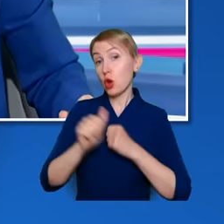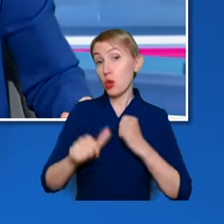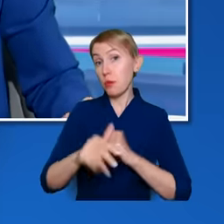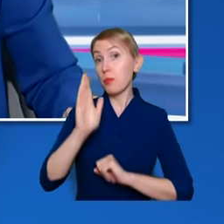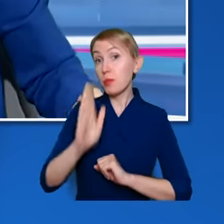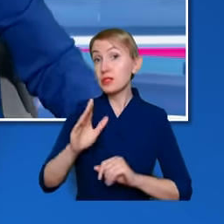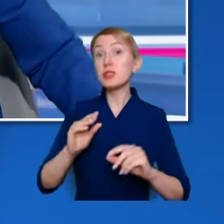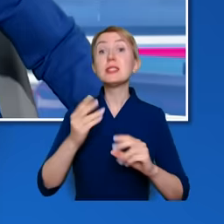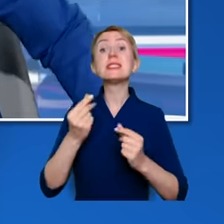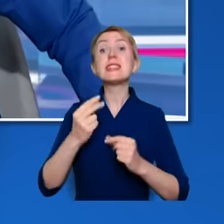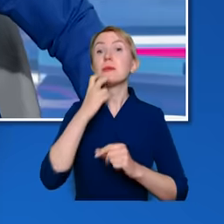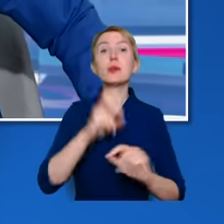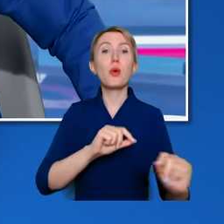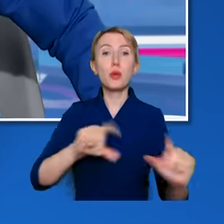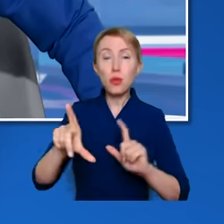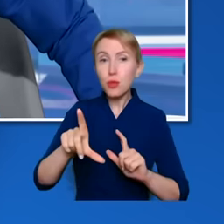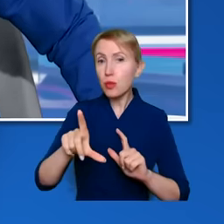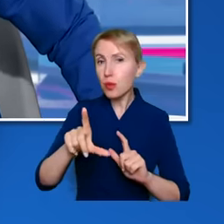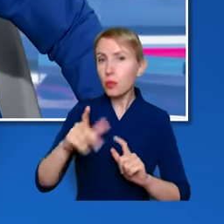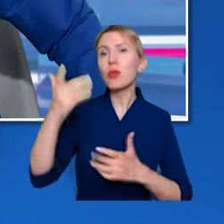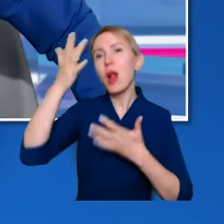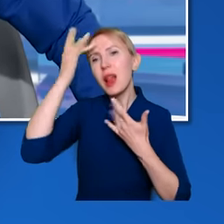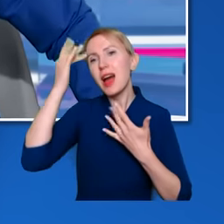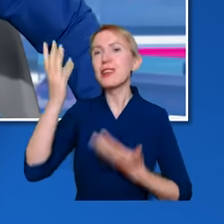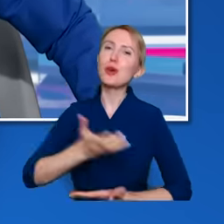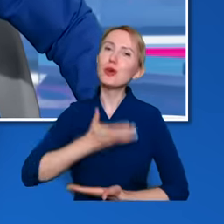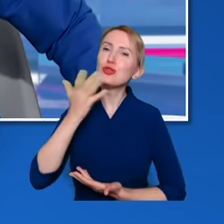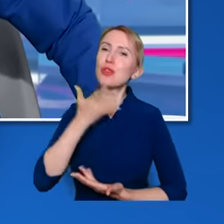cen prądu, dlatego, bo to jest lato, jest ciepło i